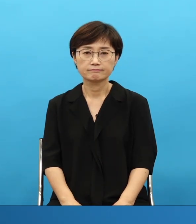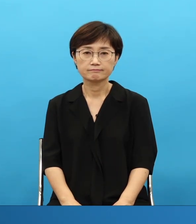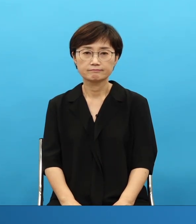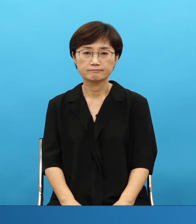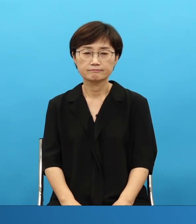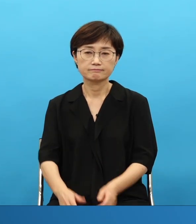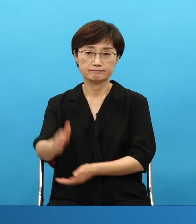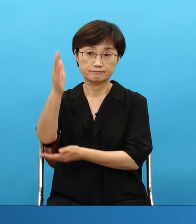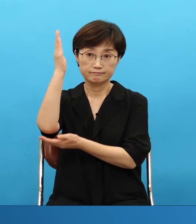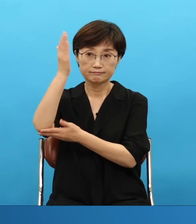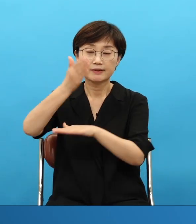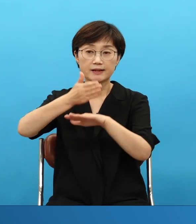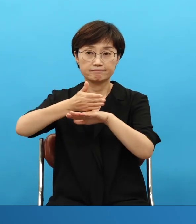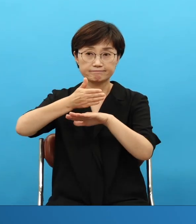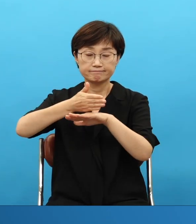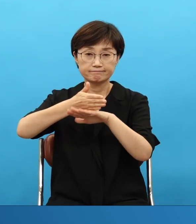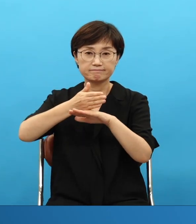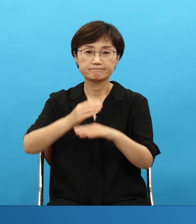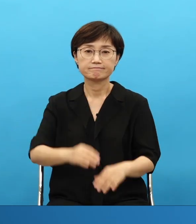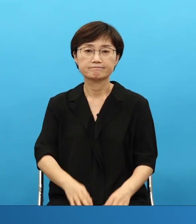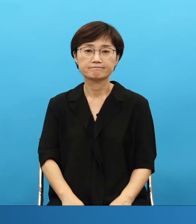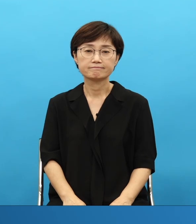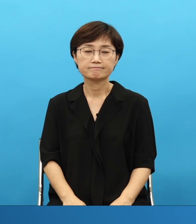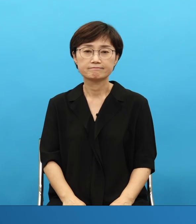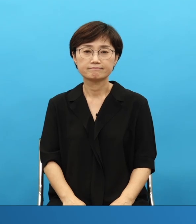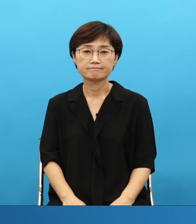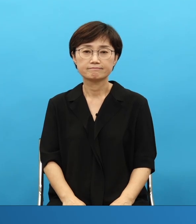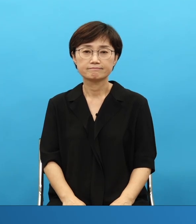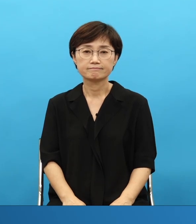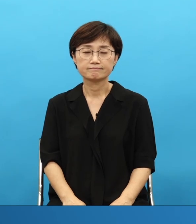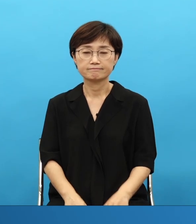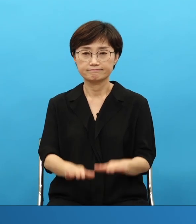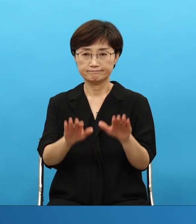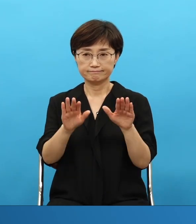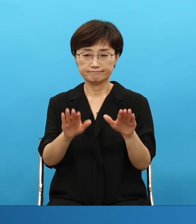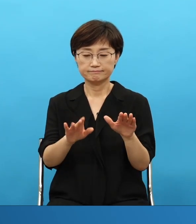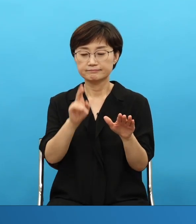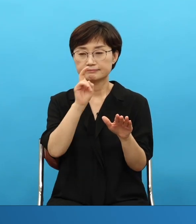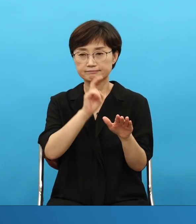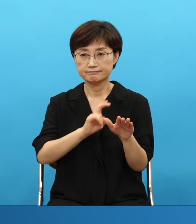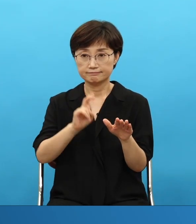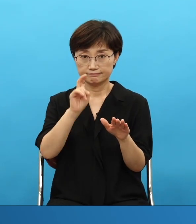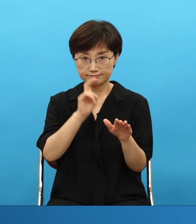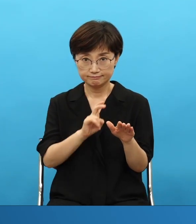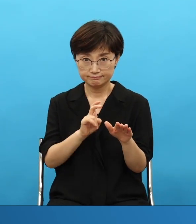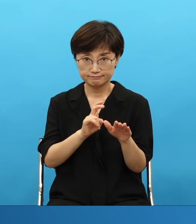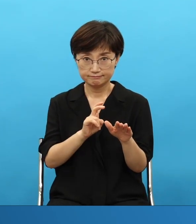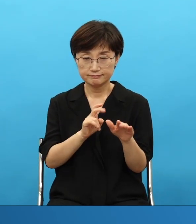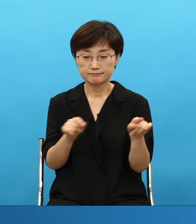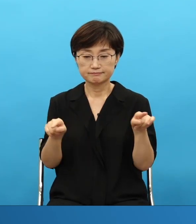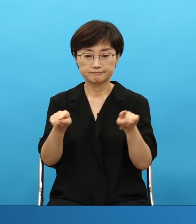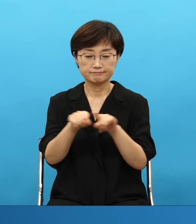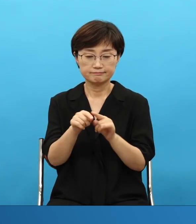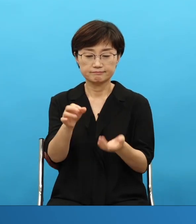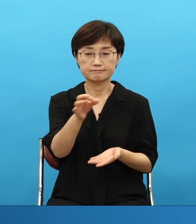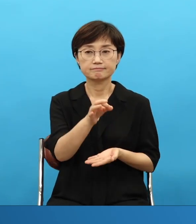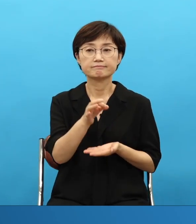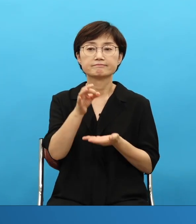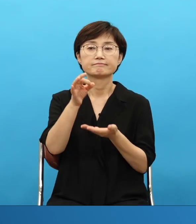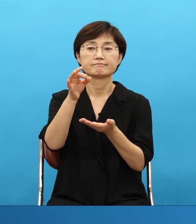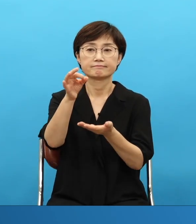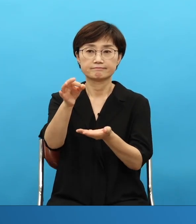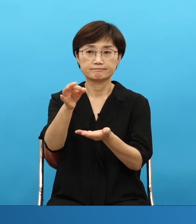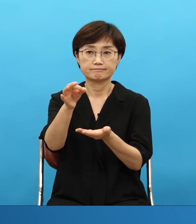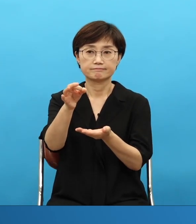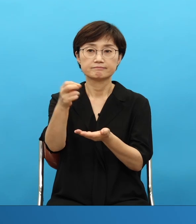귀한 말씀 감사합니다. We thank you for the precious word. 이 시간에 찬양으로 하나님께 영광 돌릴 때에 준비하신 주일 예물과